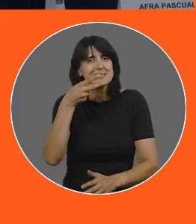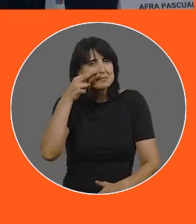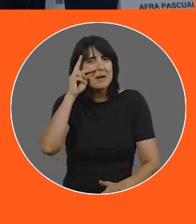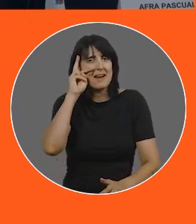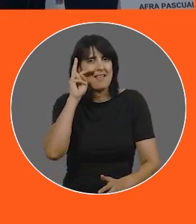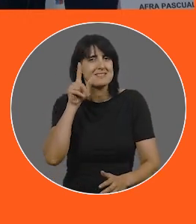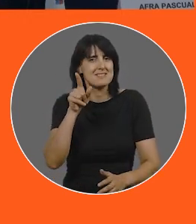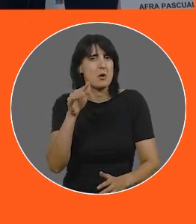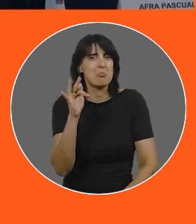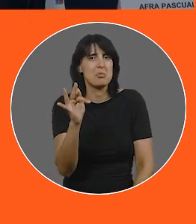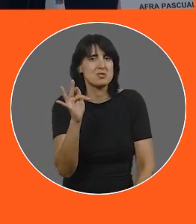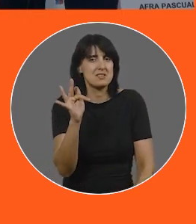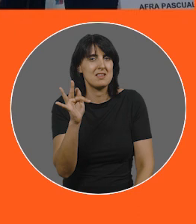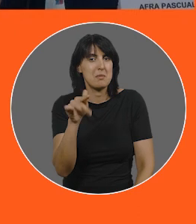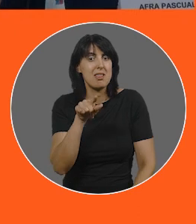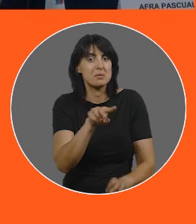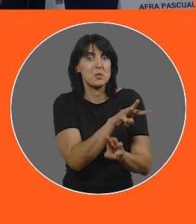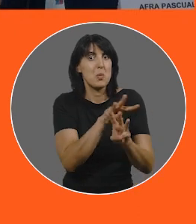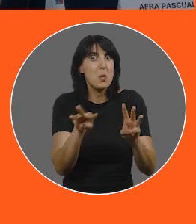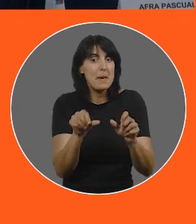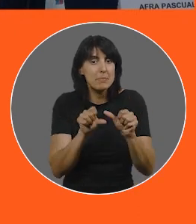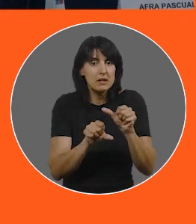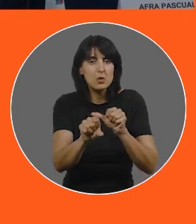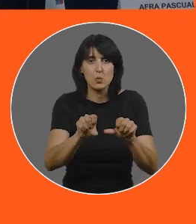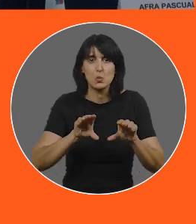tant, utilitzaré aquesta web en el futur.